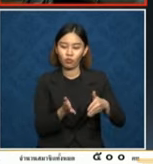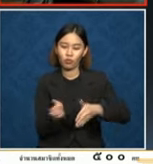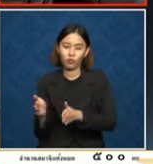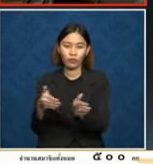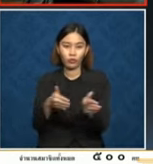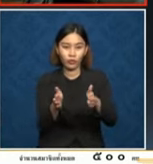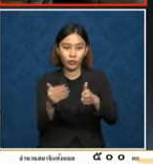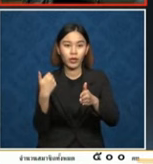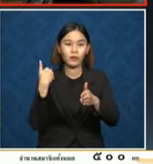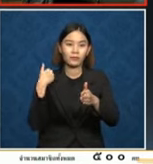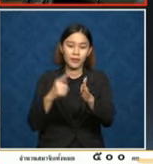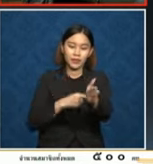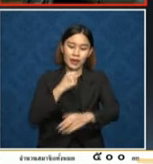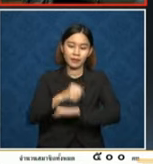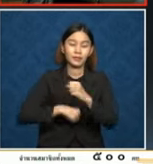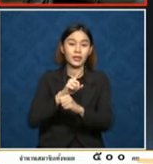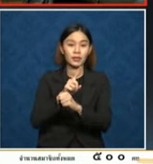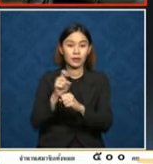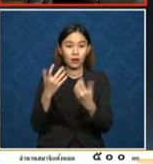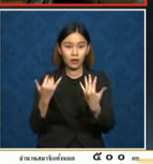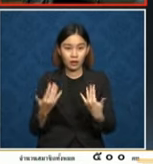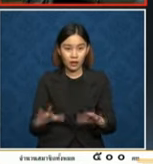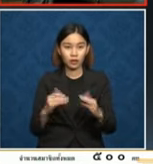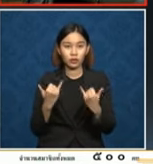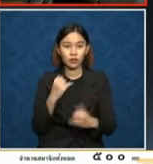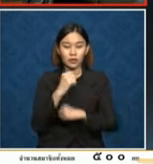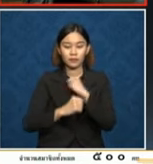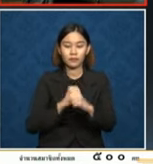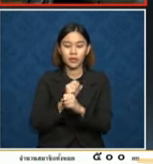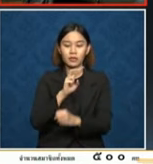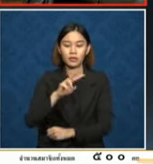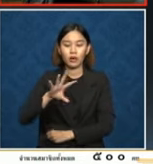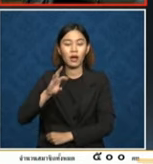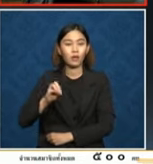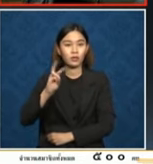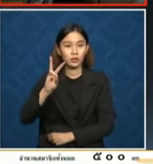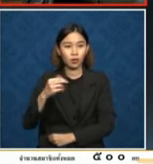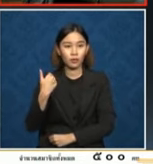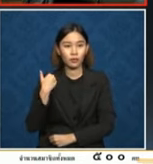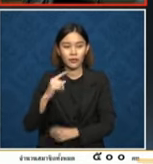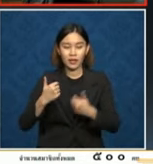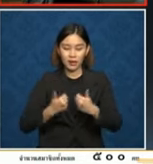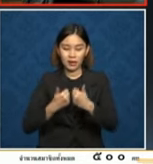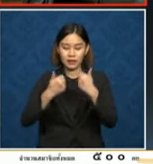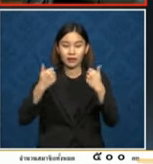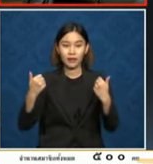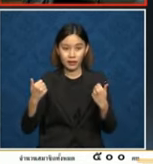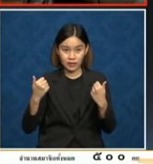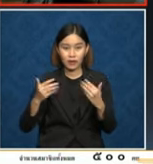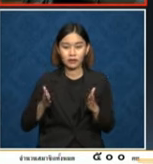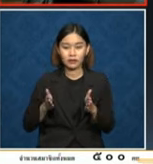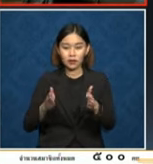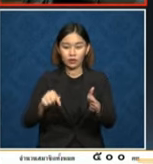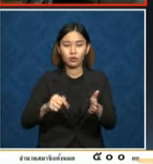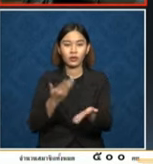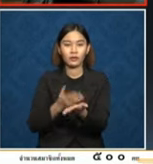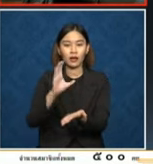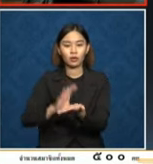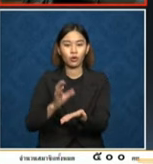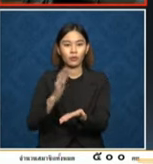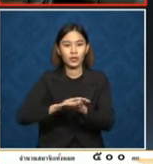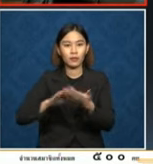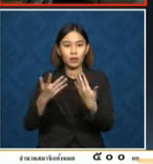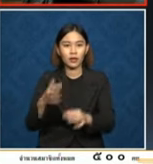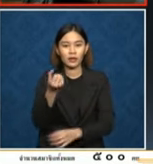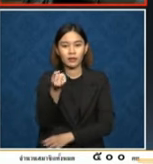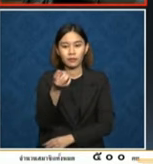ในความดั้งเดิมมาเป็นร้อยปีนะคะขณะนี้ปี2566ได้มีการขยายถนนเส้นนี้ตั้งงบประมาณไว้จนแล้วเสร็